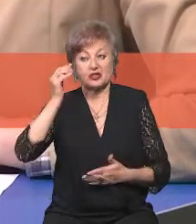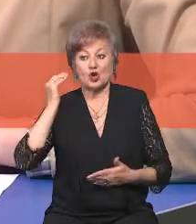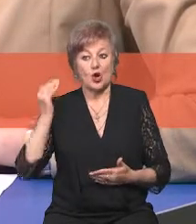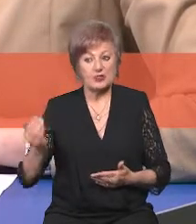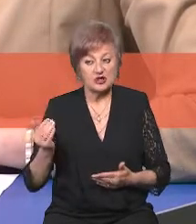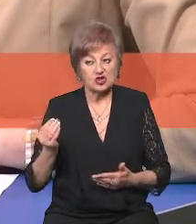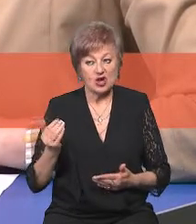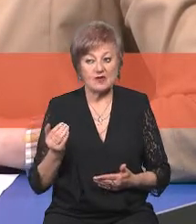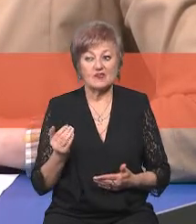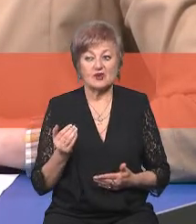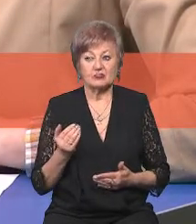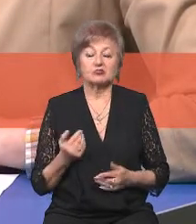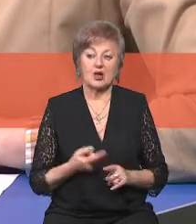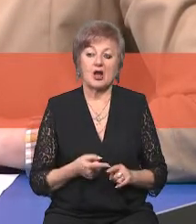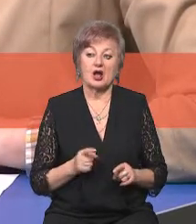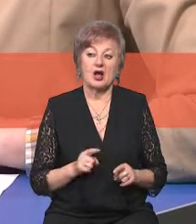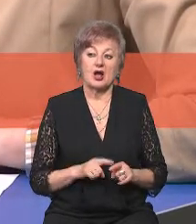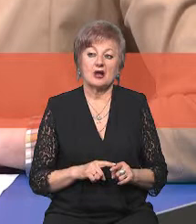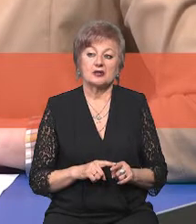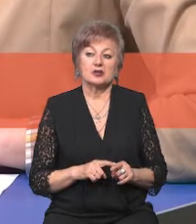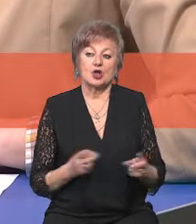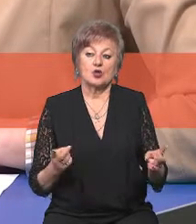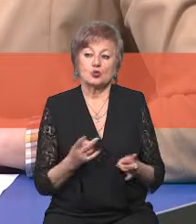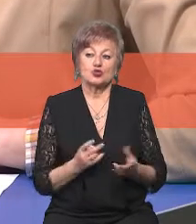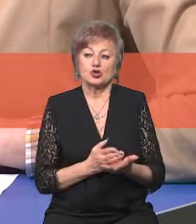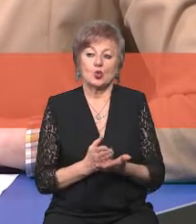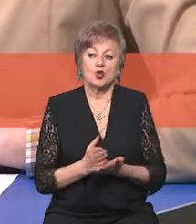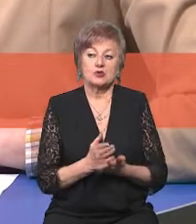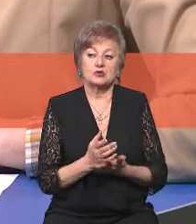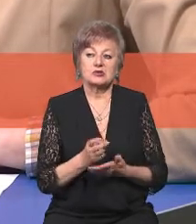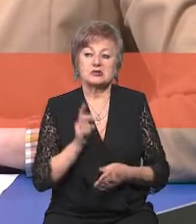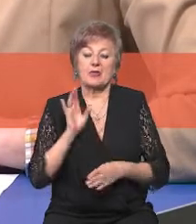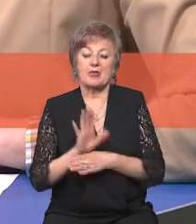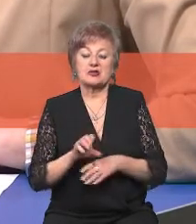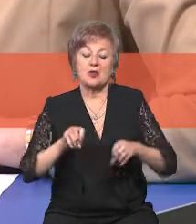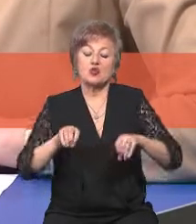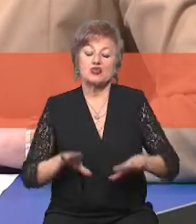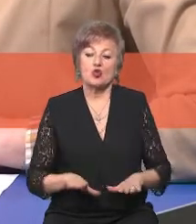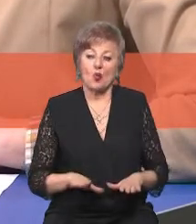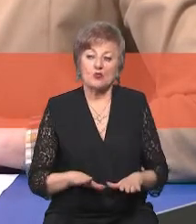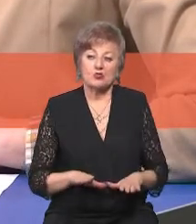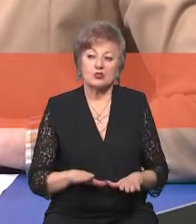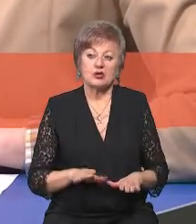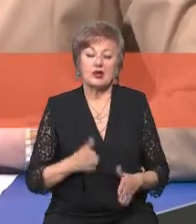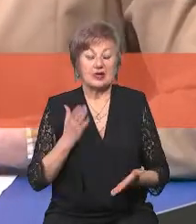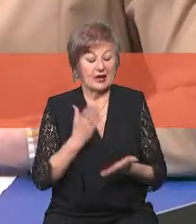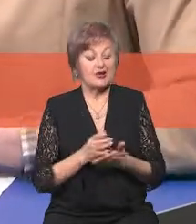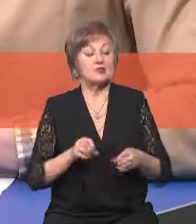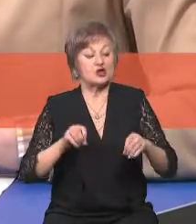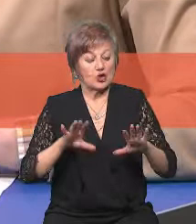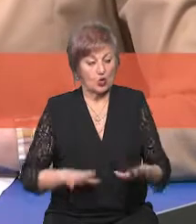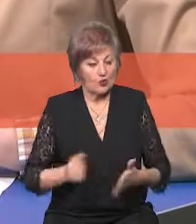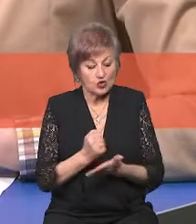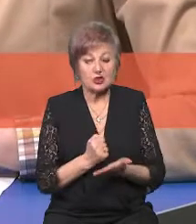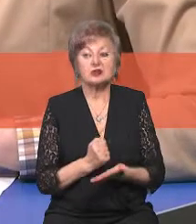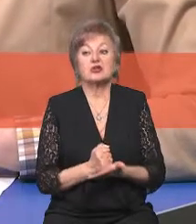все-таки доволі орієнтуватися у нас на накази, на постанови. Тобто, якщо вже є постанова затверджена, що